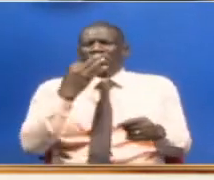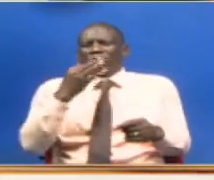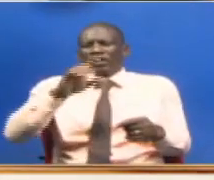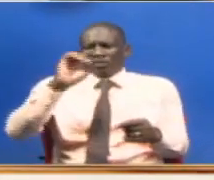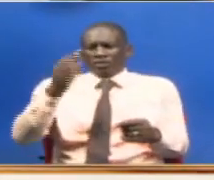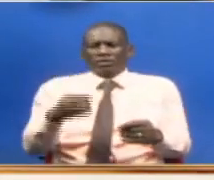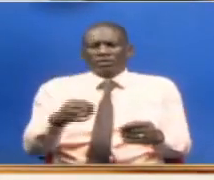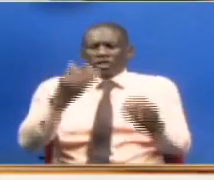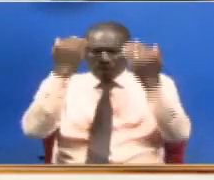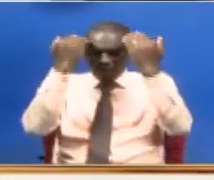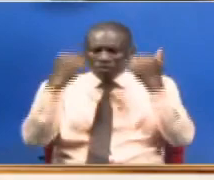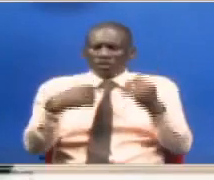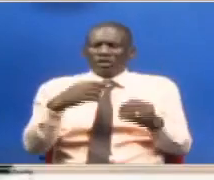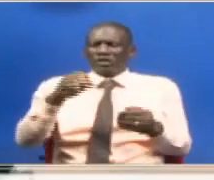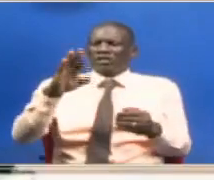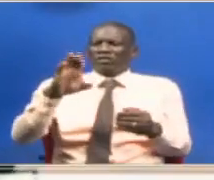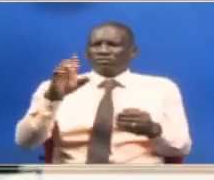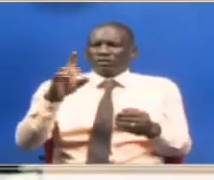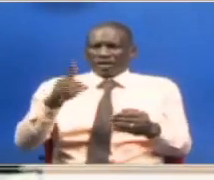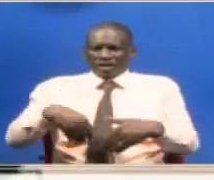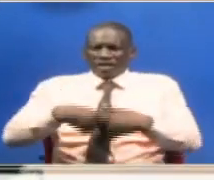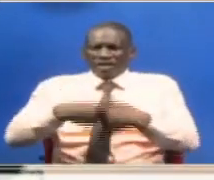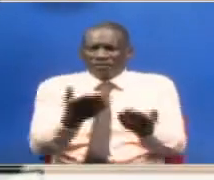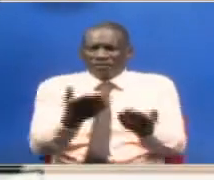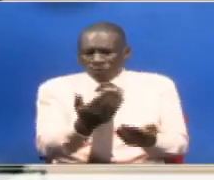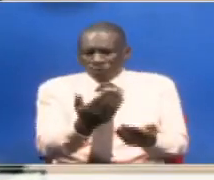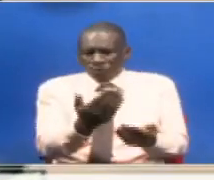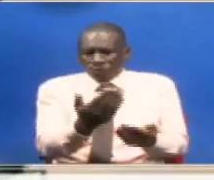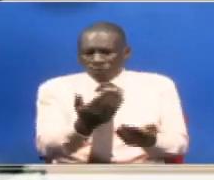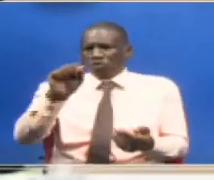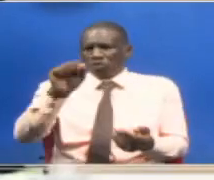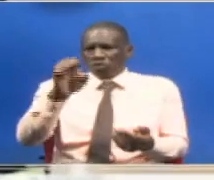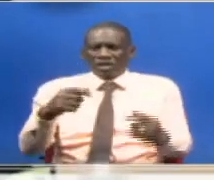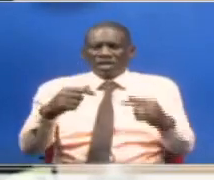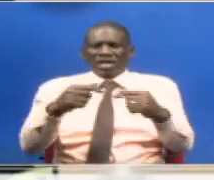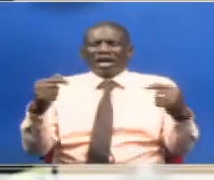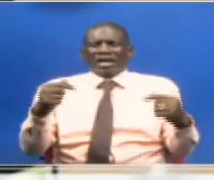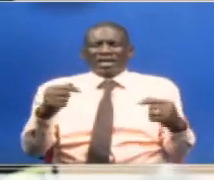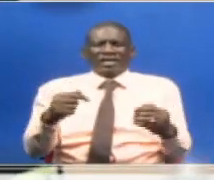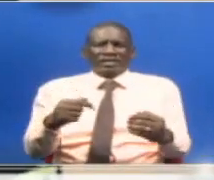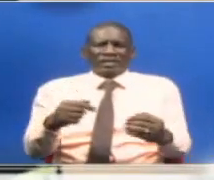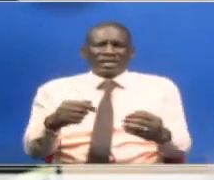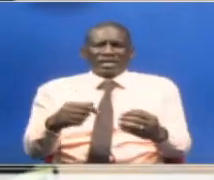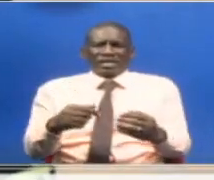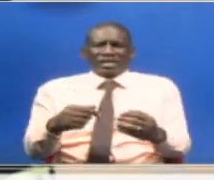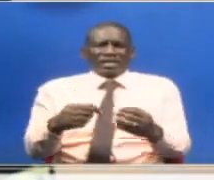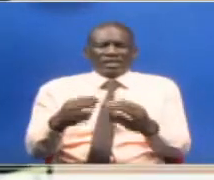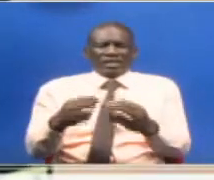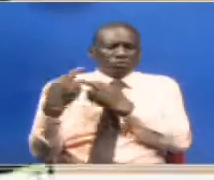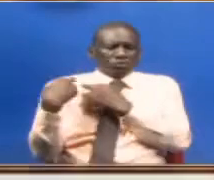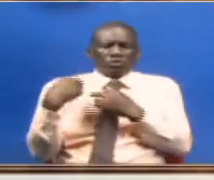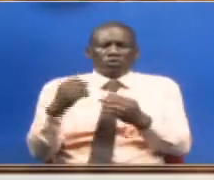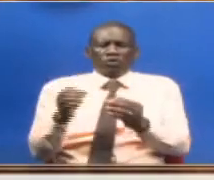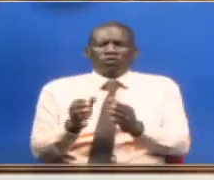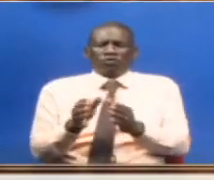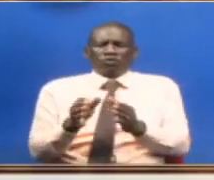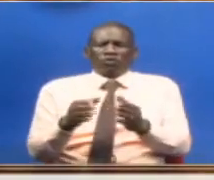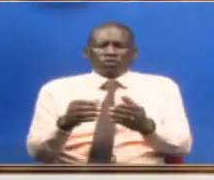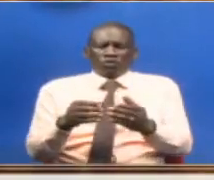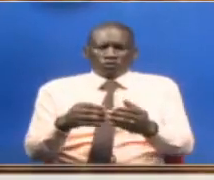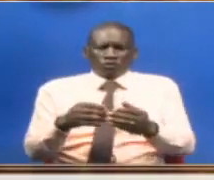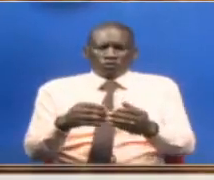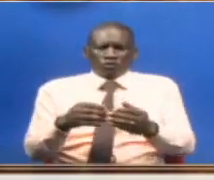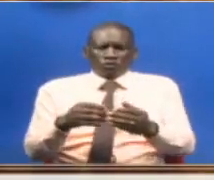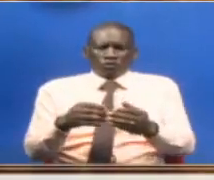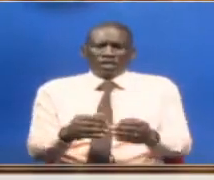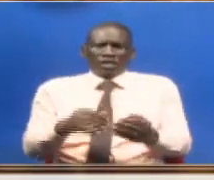ilem Ku Fred aliw Wat ha kwa Rose kyum maad wafanyakazi wa kij na wak kus kwa kesi Hi